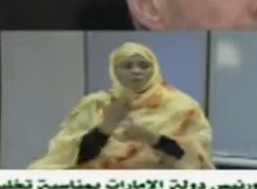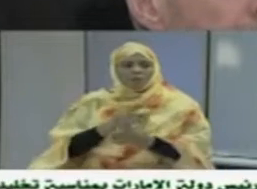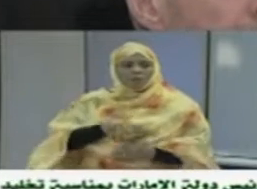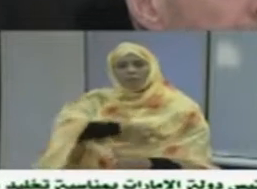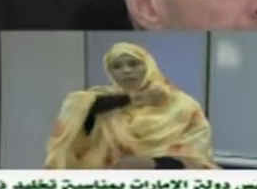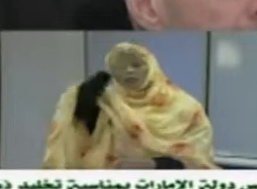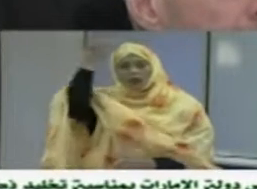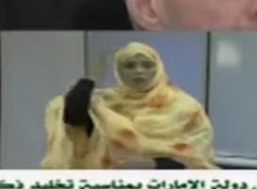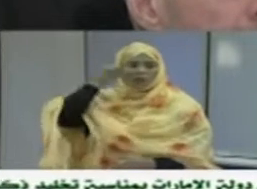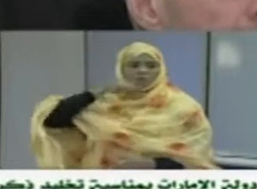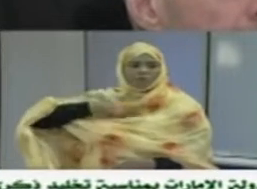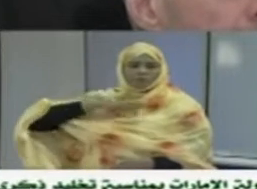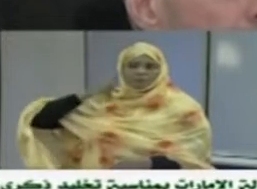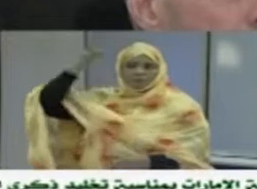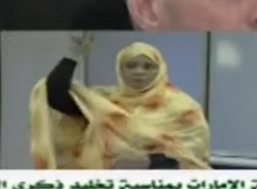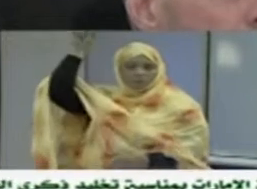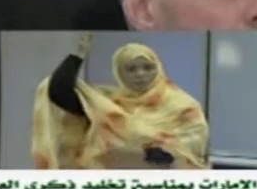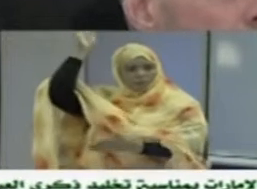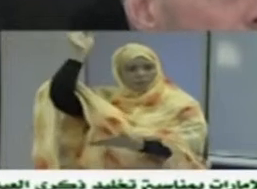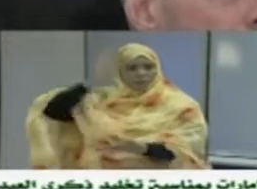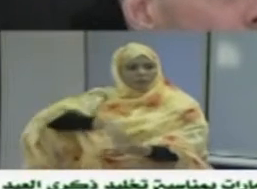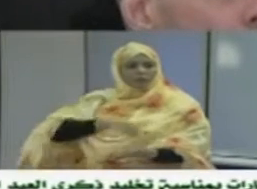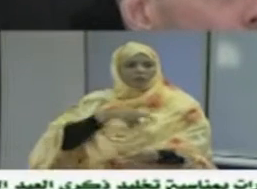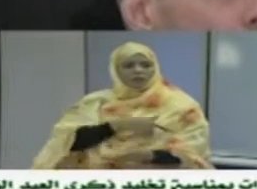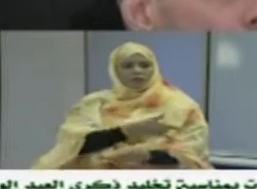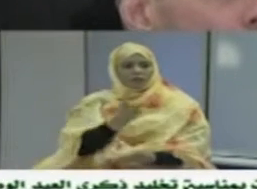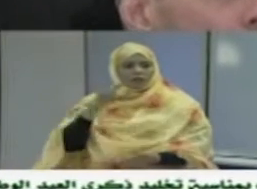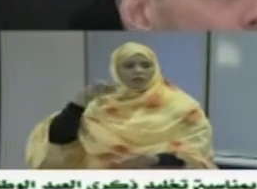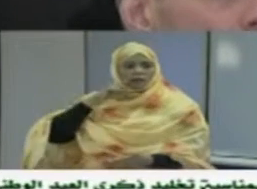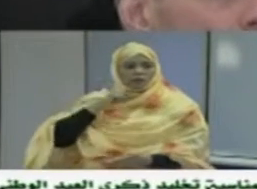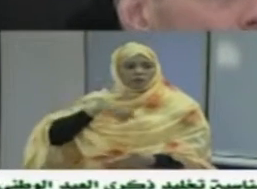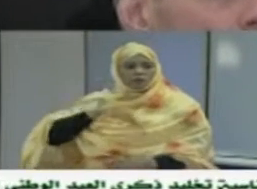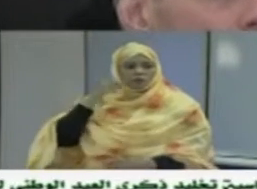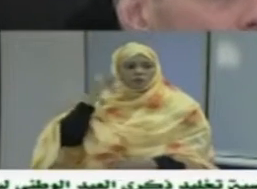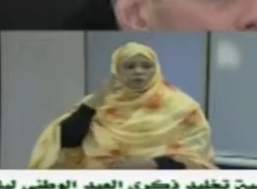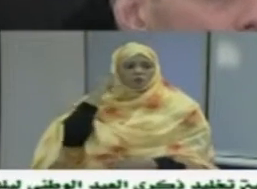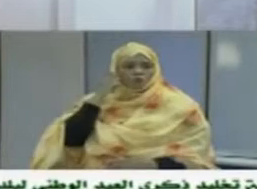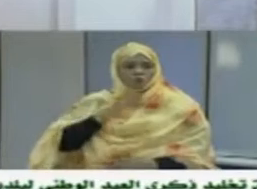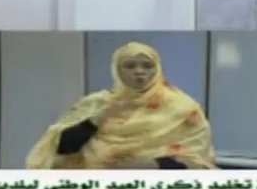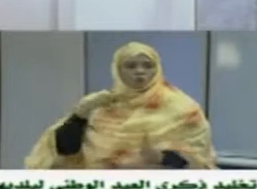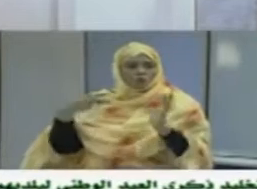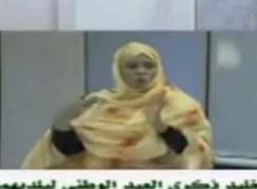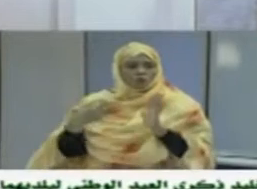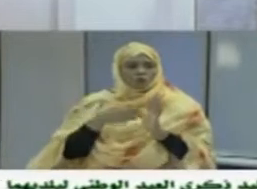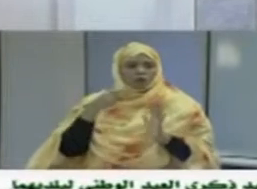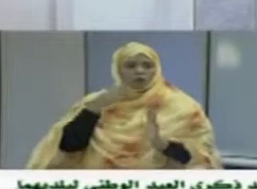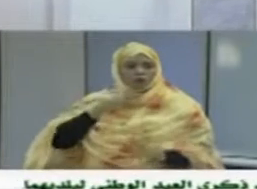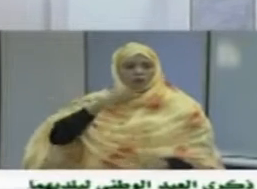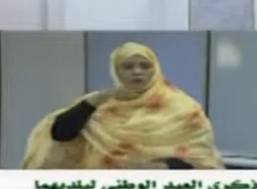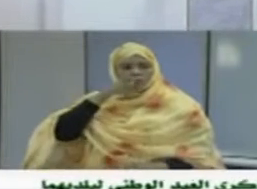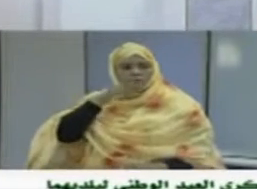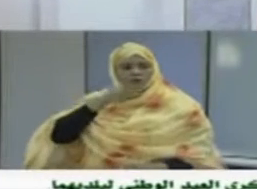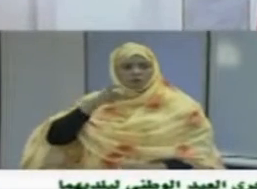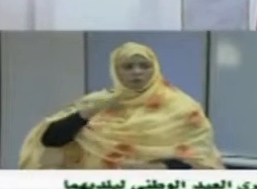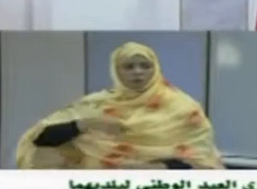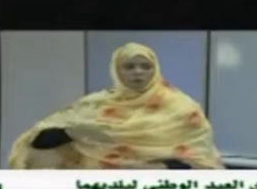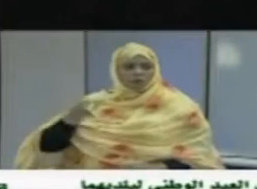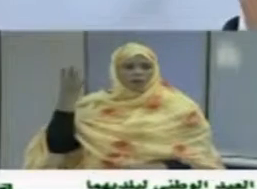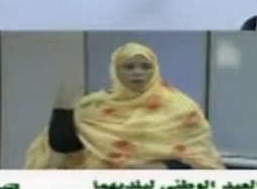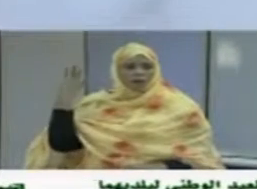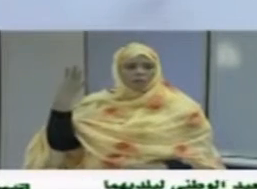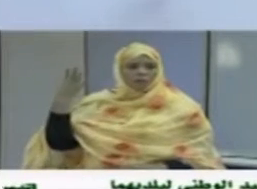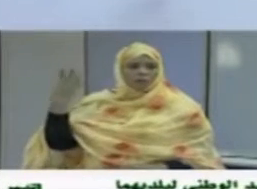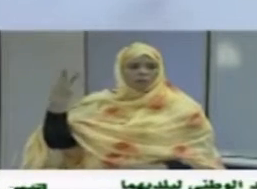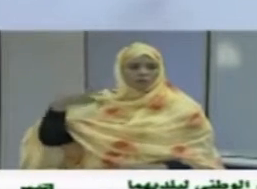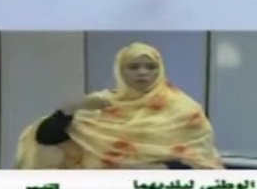أن قيامها بإسقاط المقاتلة الروسية على الحدود السورية في 24 نوفمبر الماضي عملية غدر